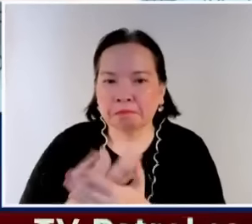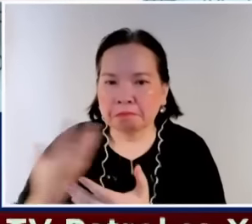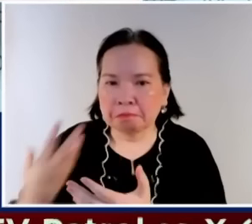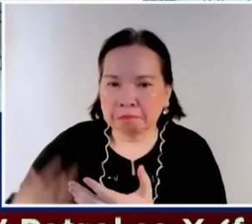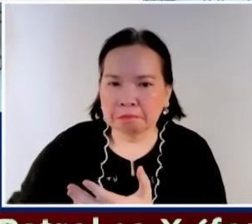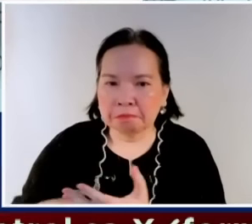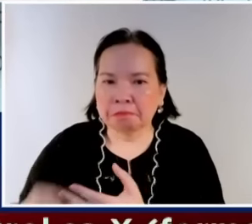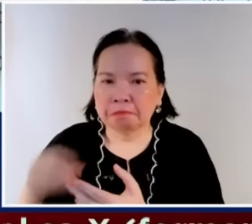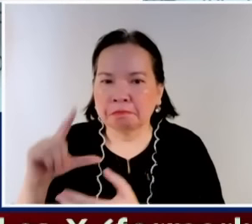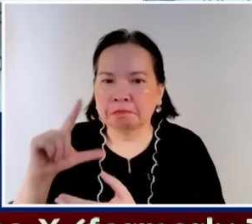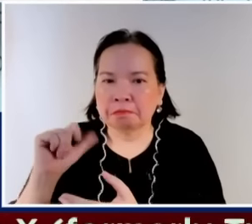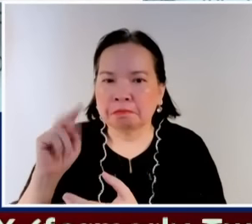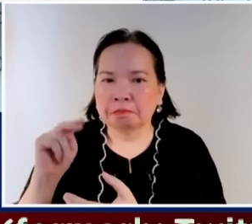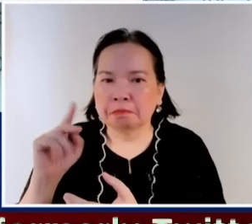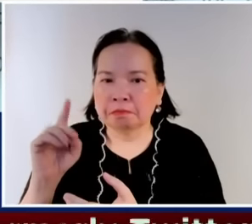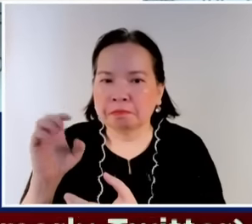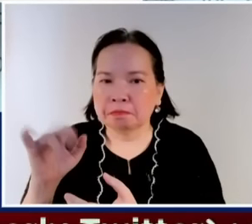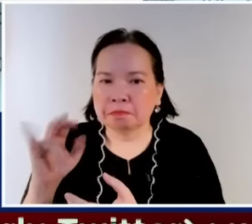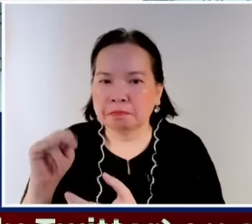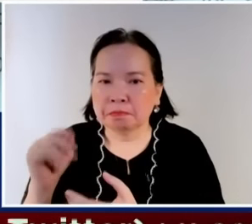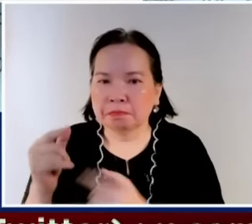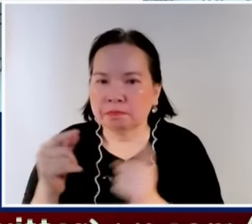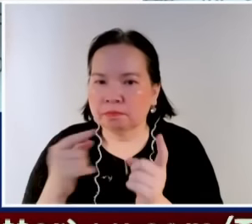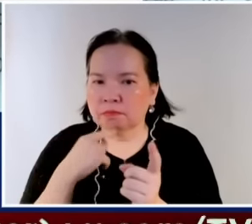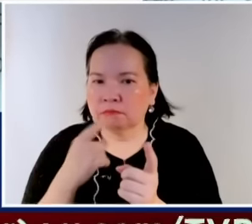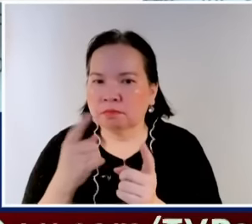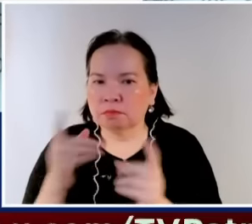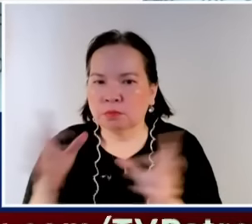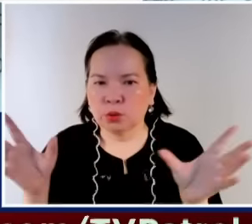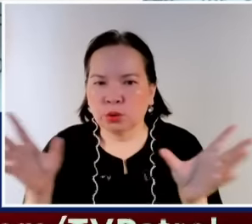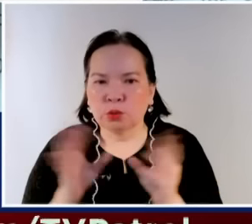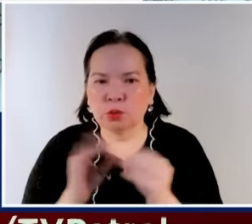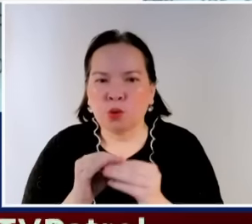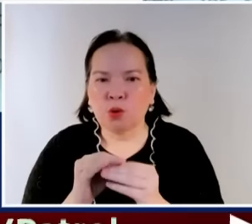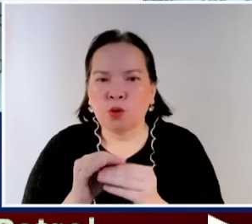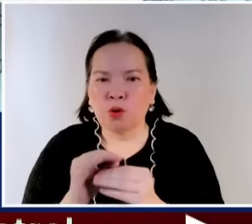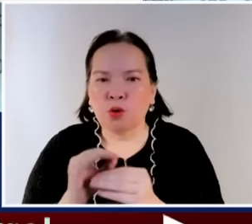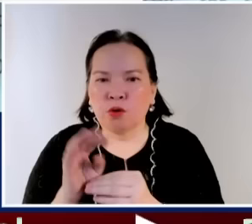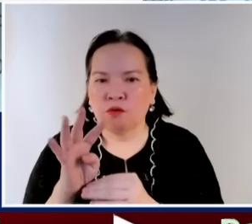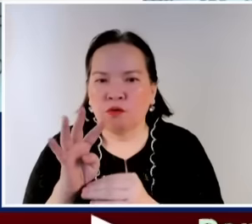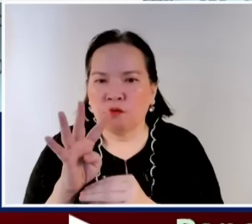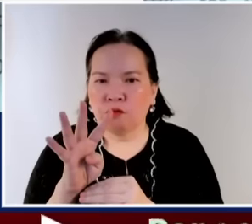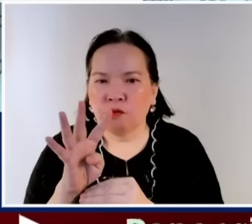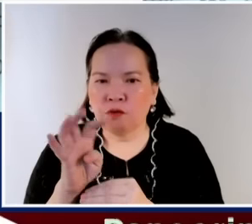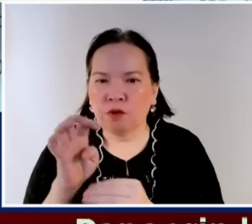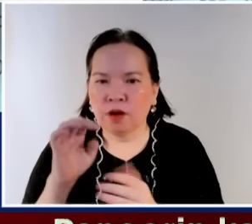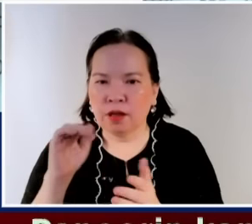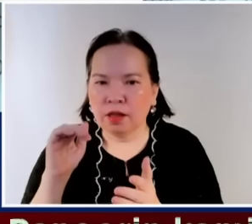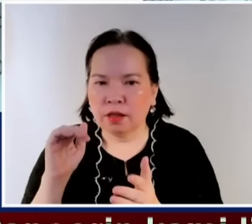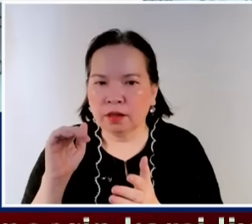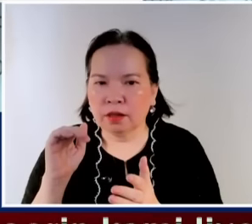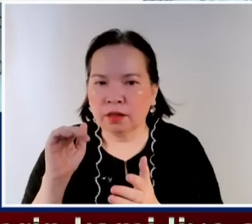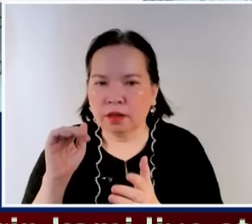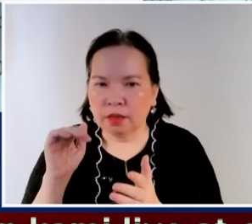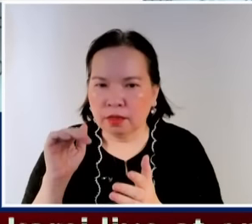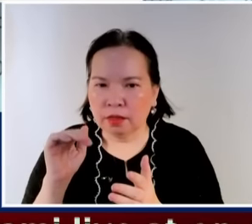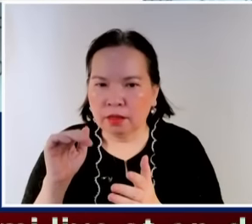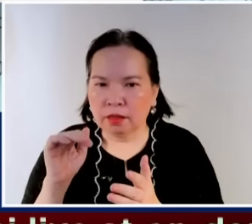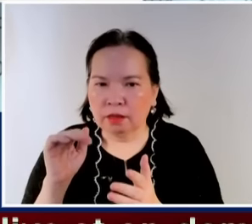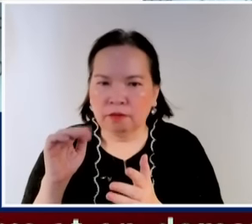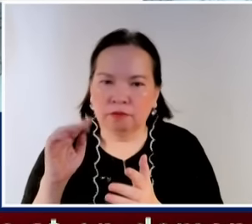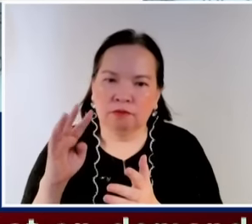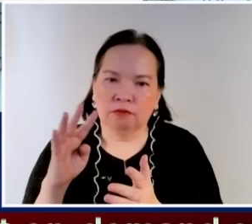Division, pinagmumulta si Garcia ng mahigit 400,000 milyong piso para sa direct bribery at 1.5